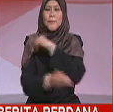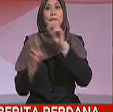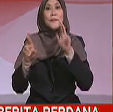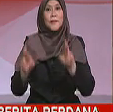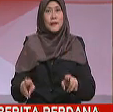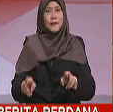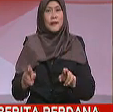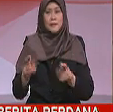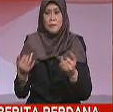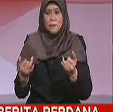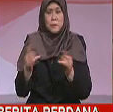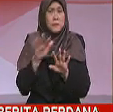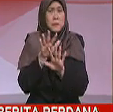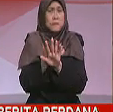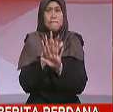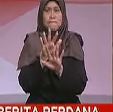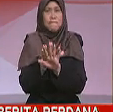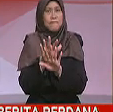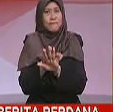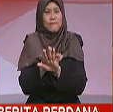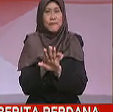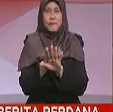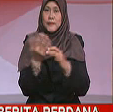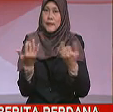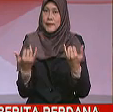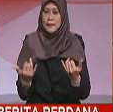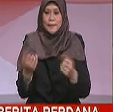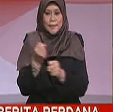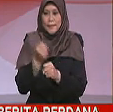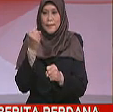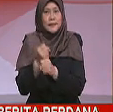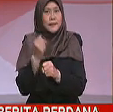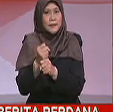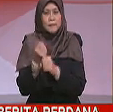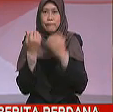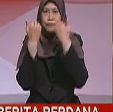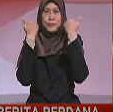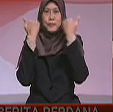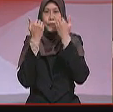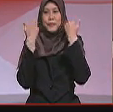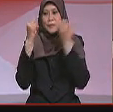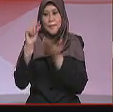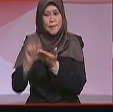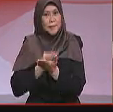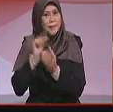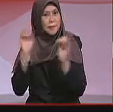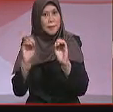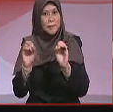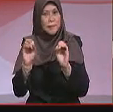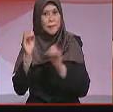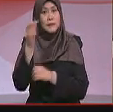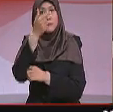rakyat yang semakin ramai kehilangan pekerjaan dan pendapatan